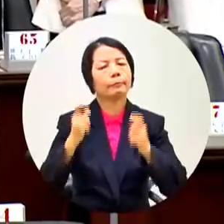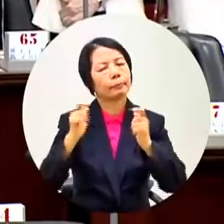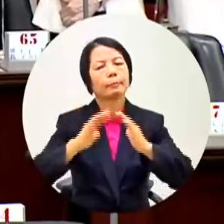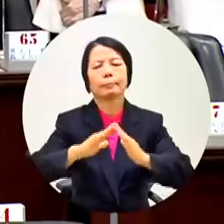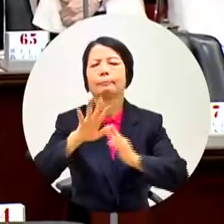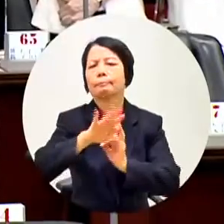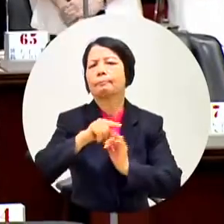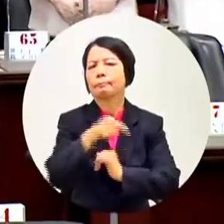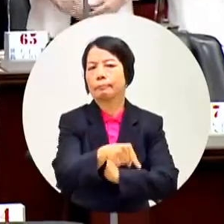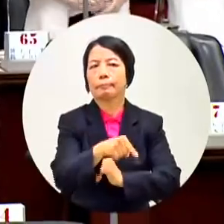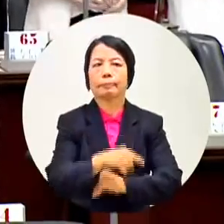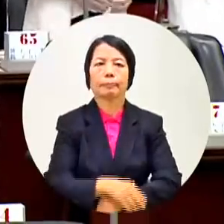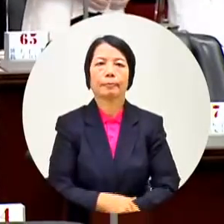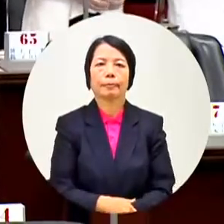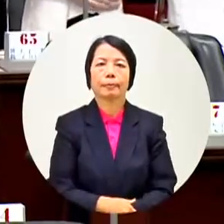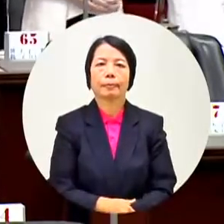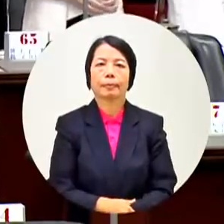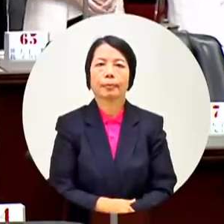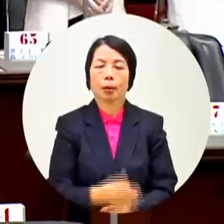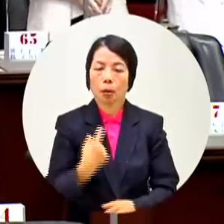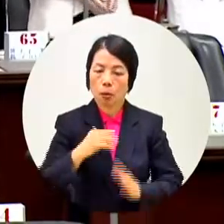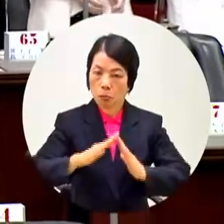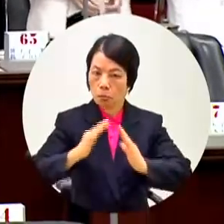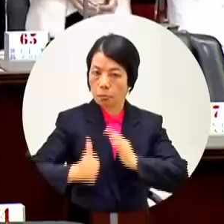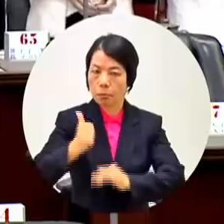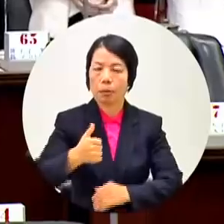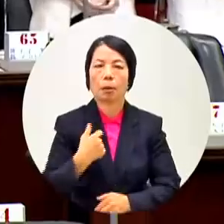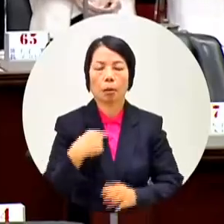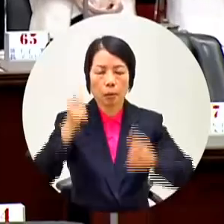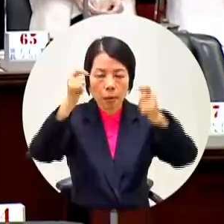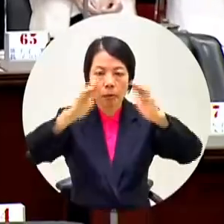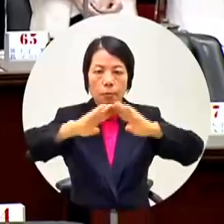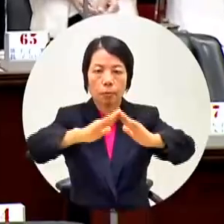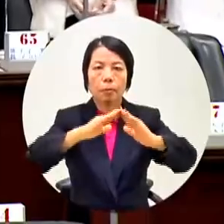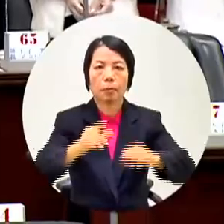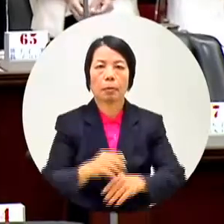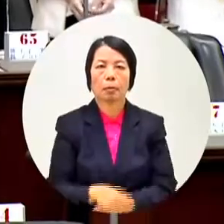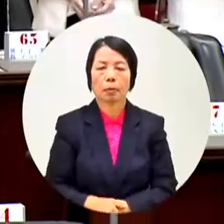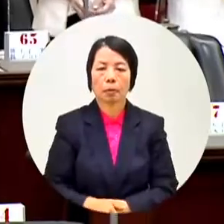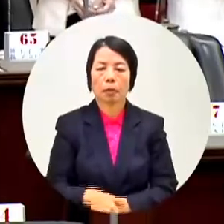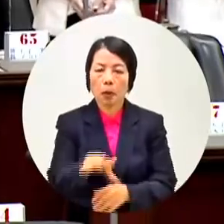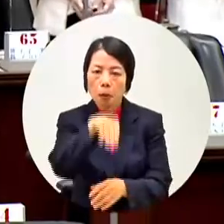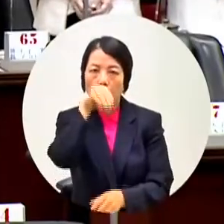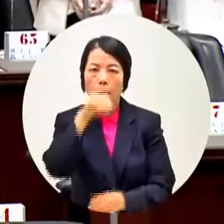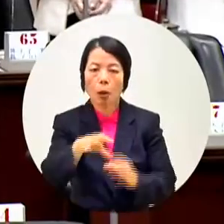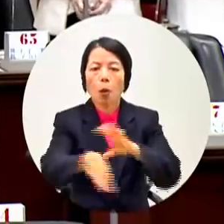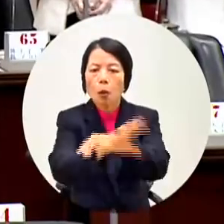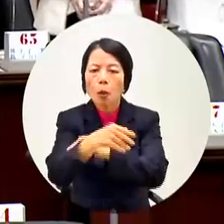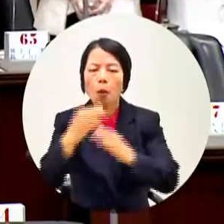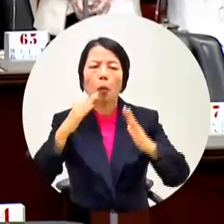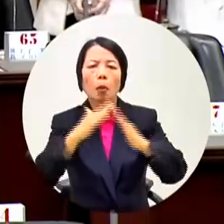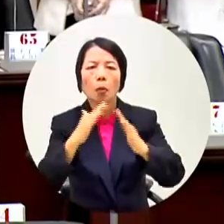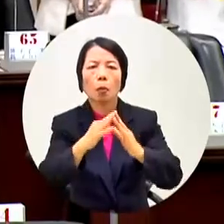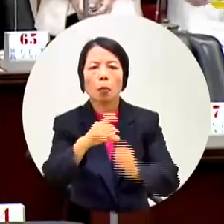长，高雄市的空屋10万户，为什么年轻人还买不起？这有结